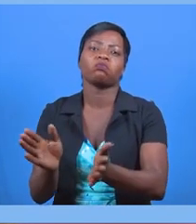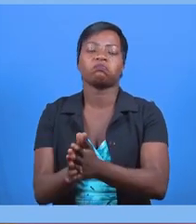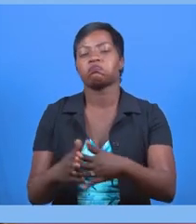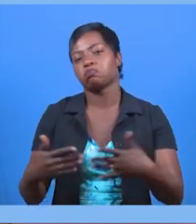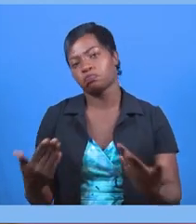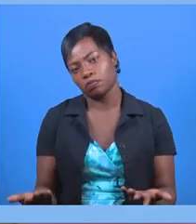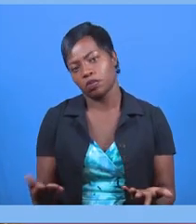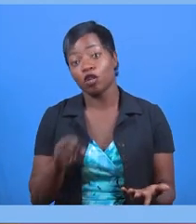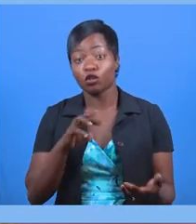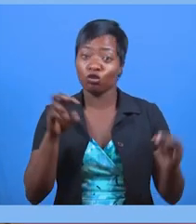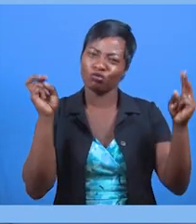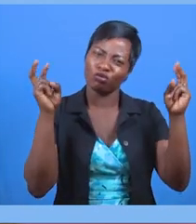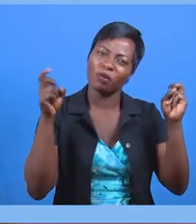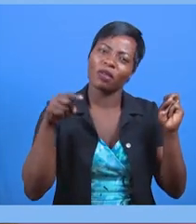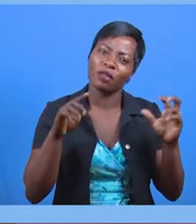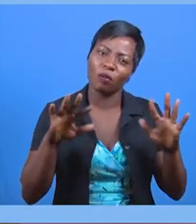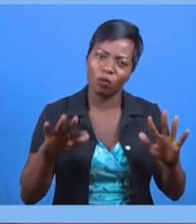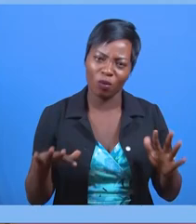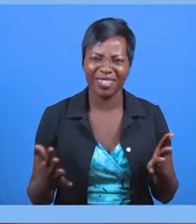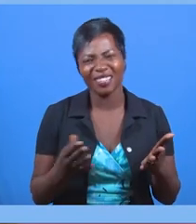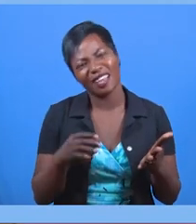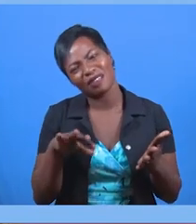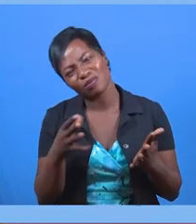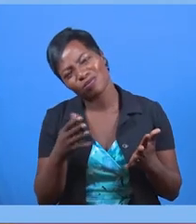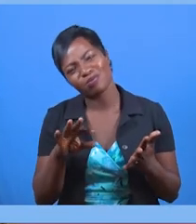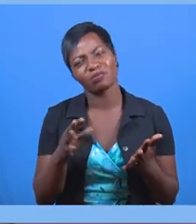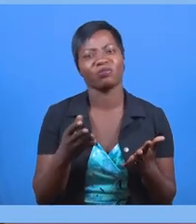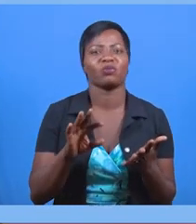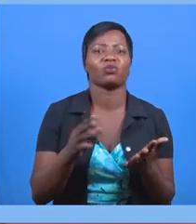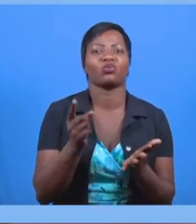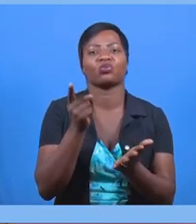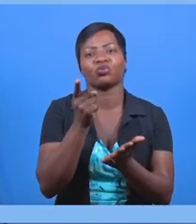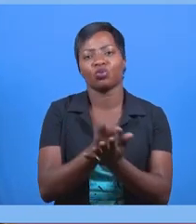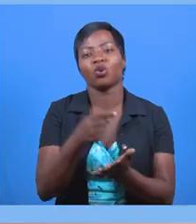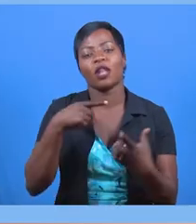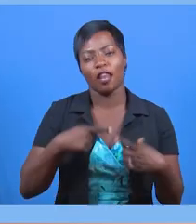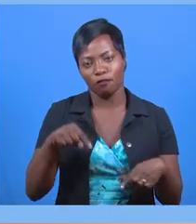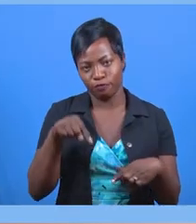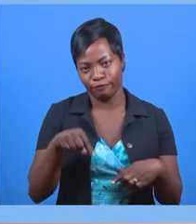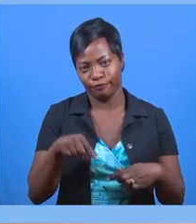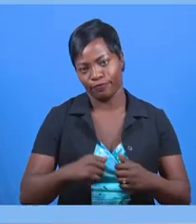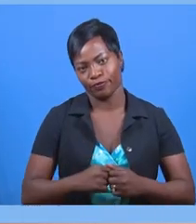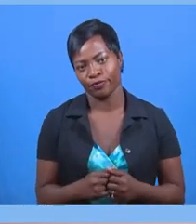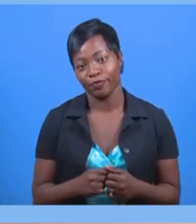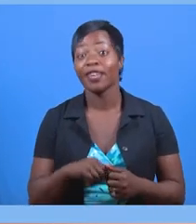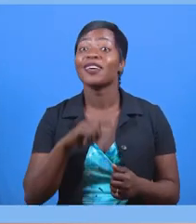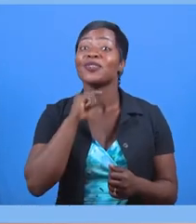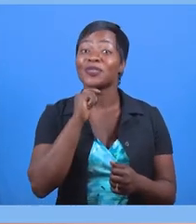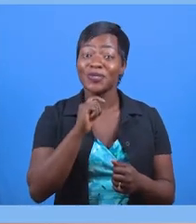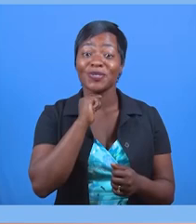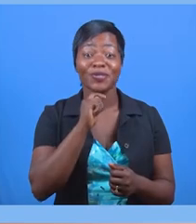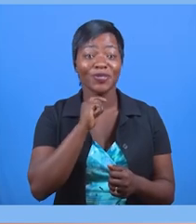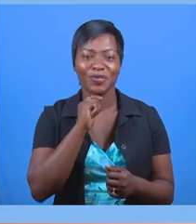Naizvozvo tsumo iyi haichava ichanyatsokuzadzikiswa mararamiro atakuita mazuva ano. Ndizvozvo,